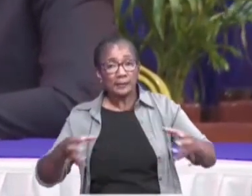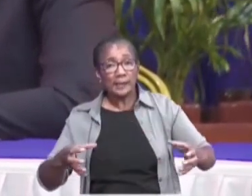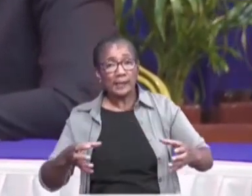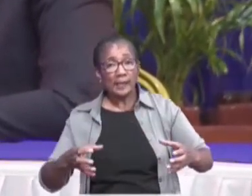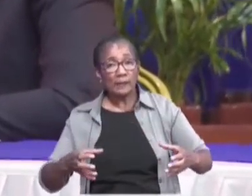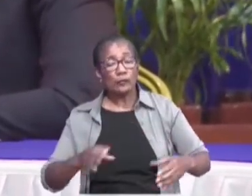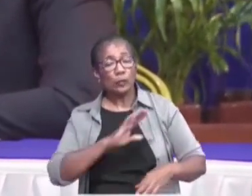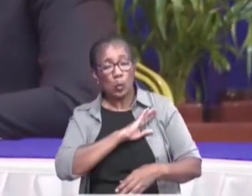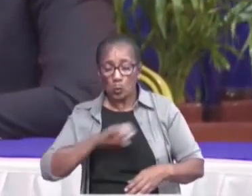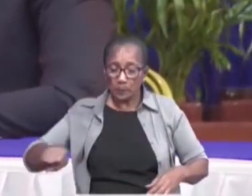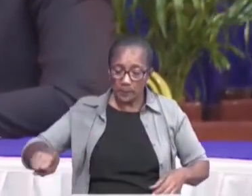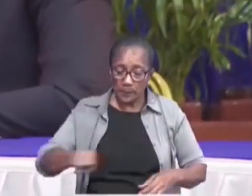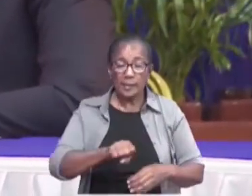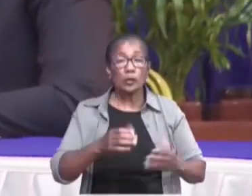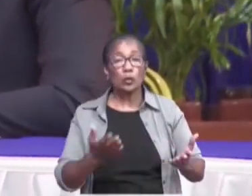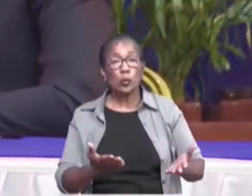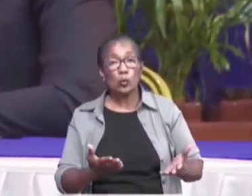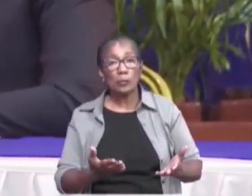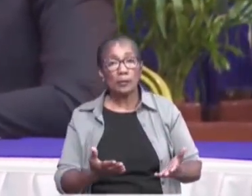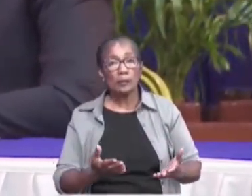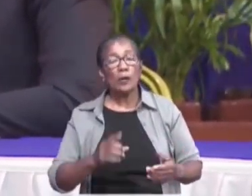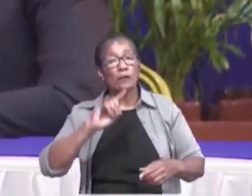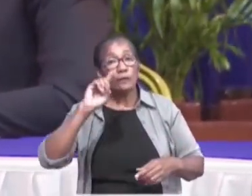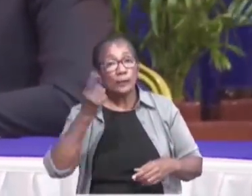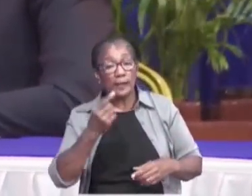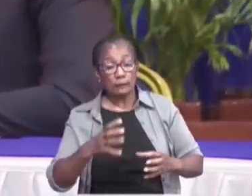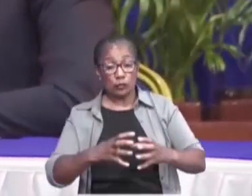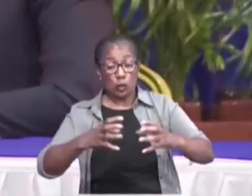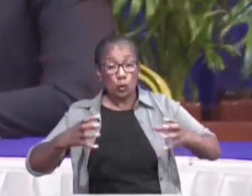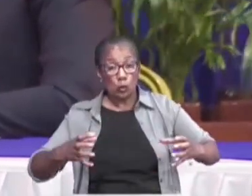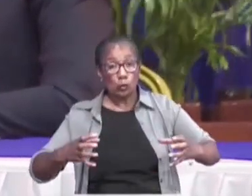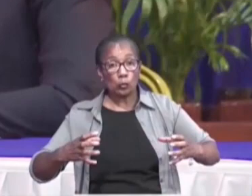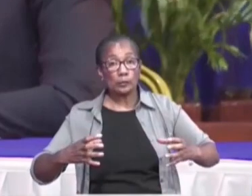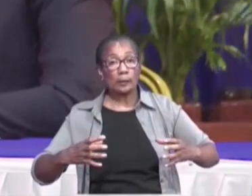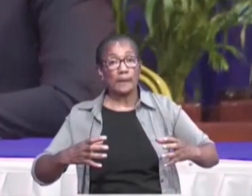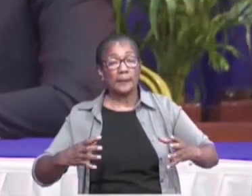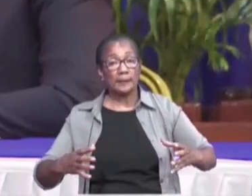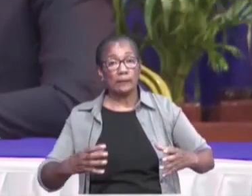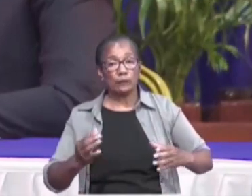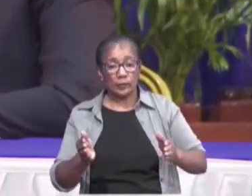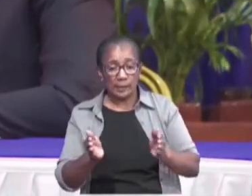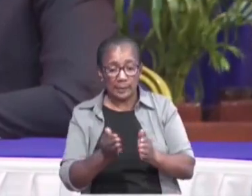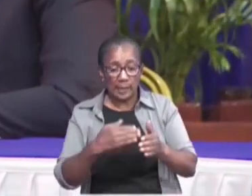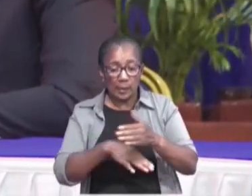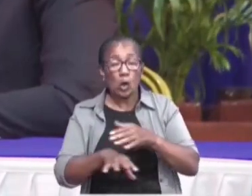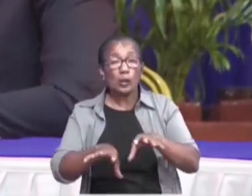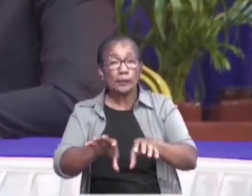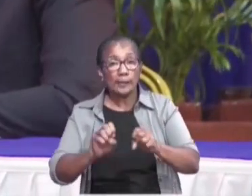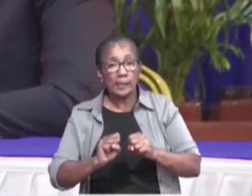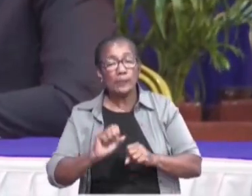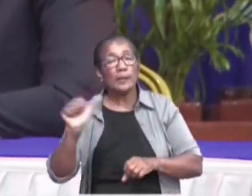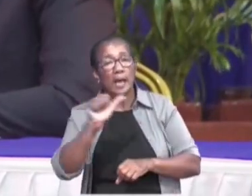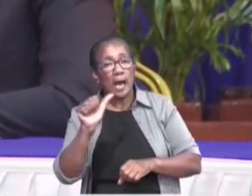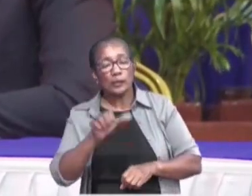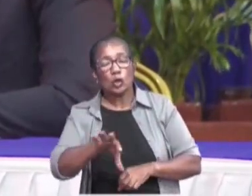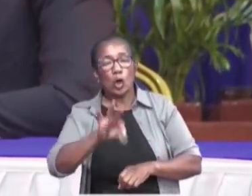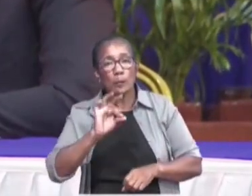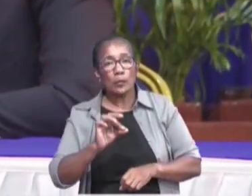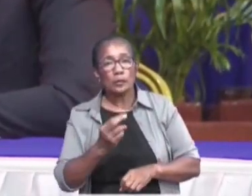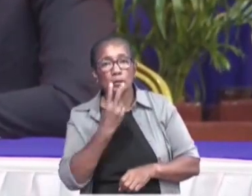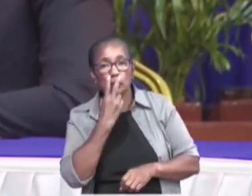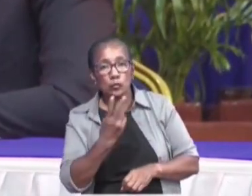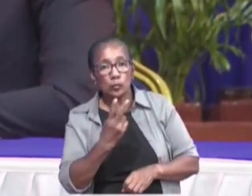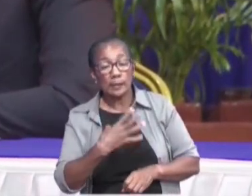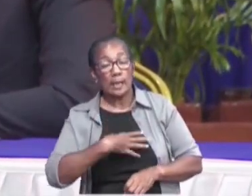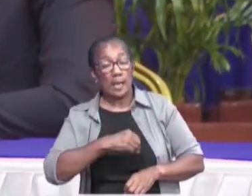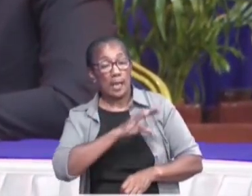is ook meegenomen in dit pakket. Dat is vooral voor de grotere bedrijven. Voor de klein- en middelondernemingen moeten we een andere oplossing. Dat hebben we